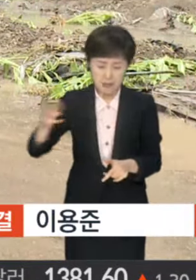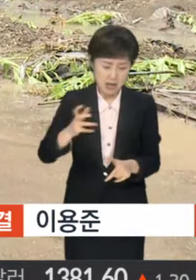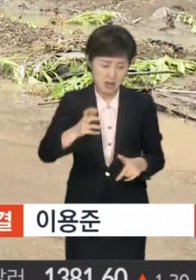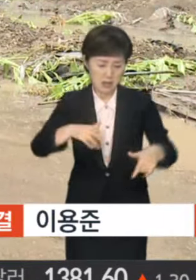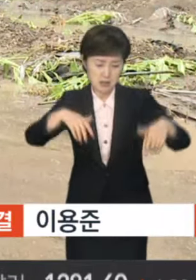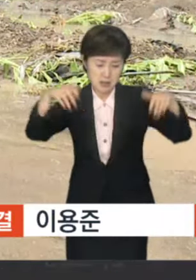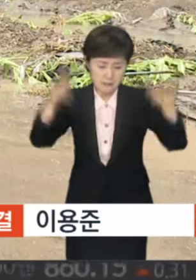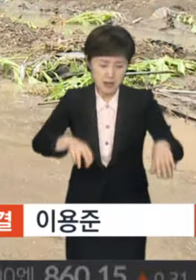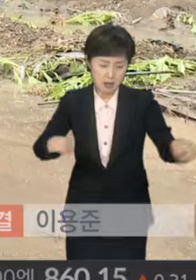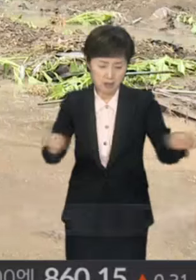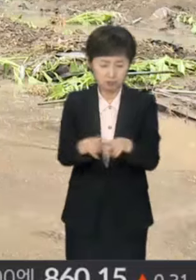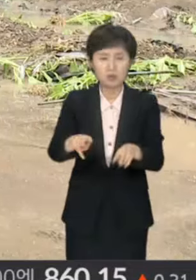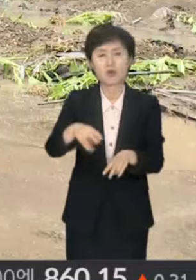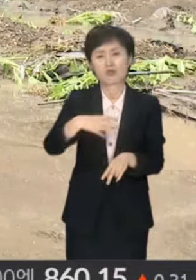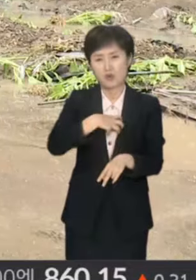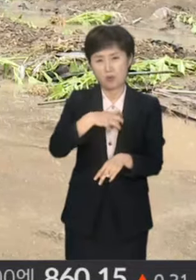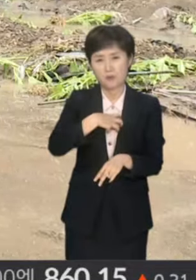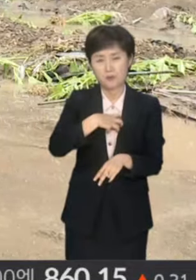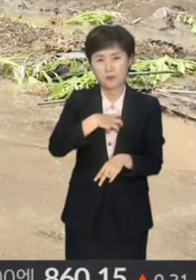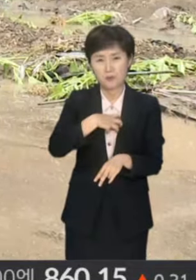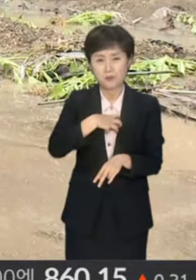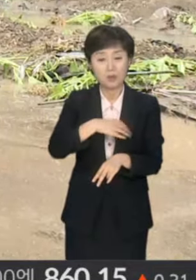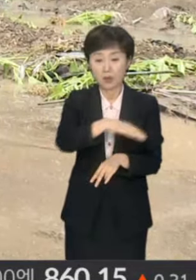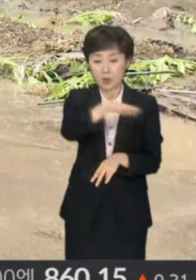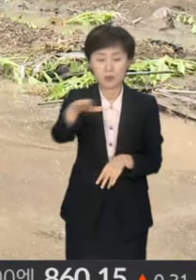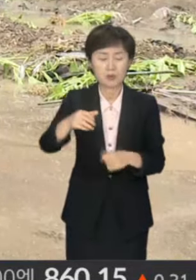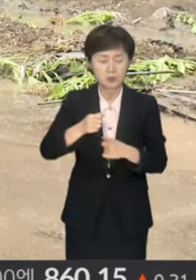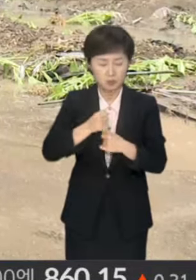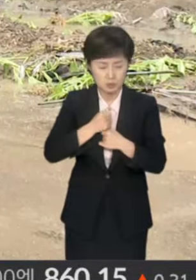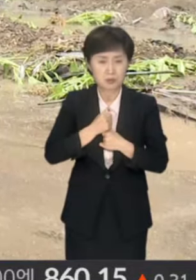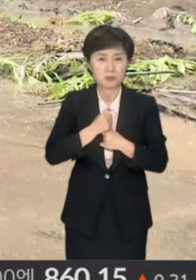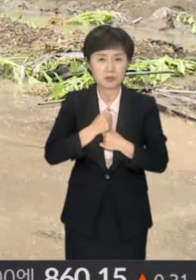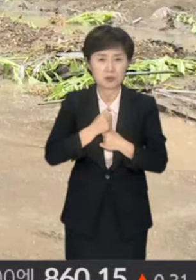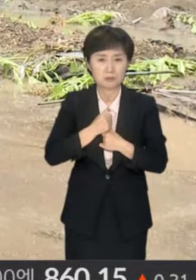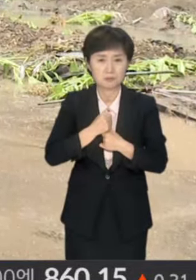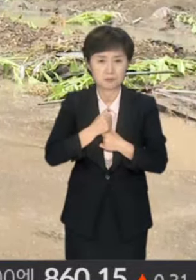동반한 강한 비가 내릴 수 있다며 주민들의